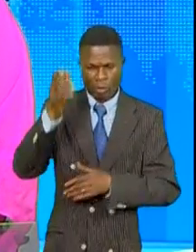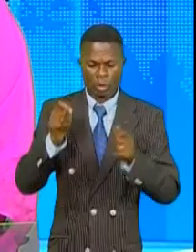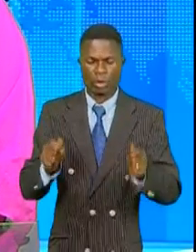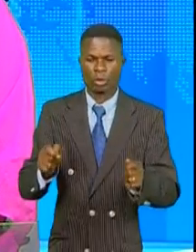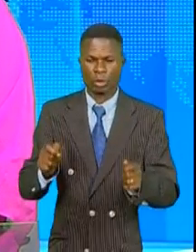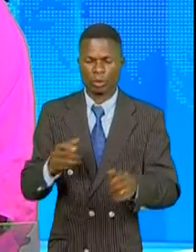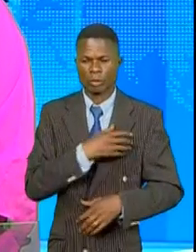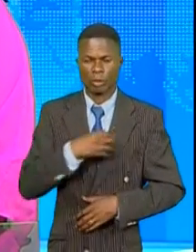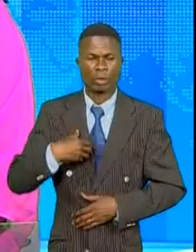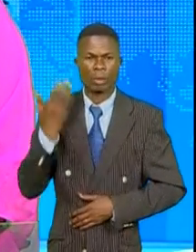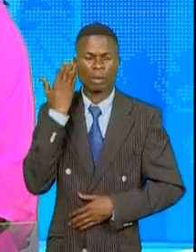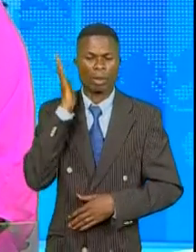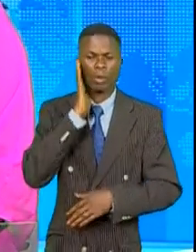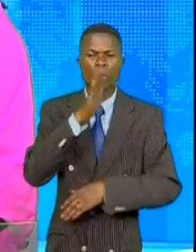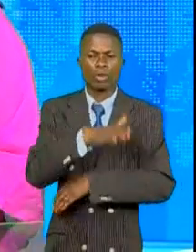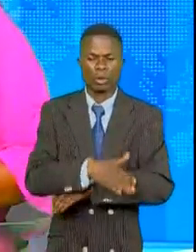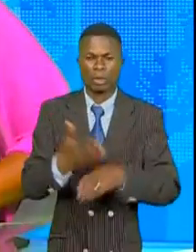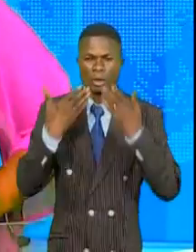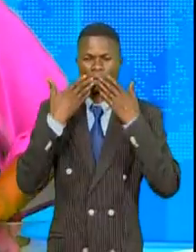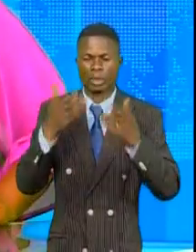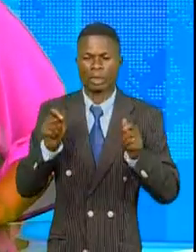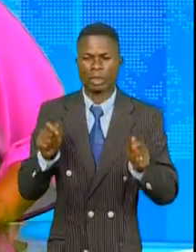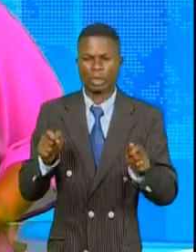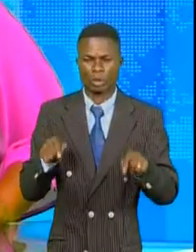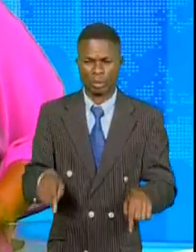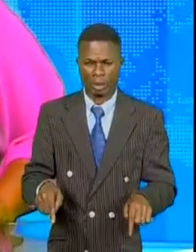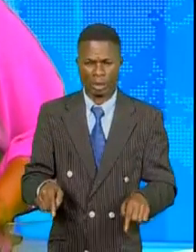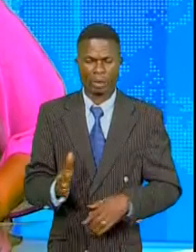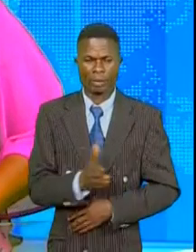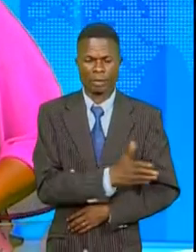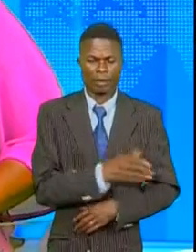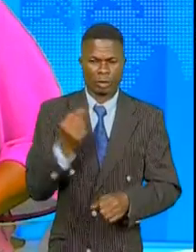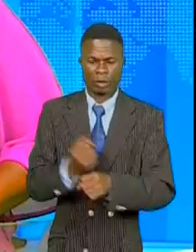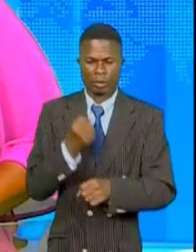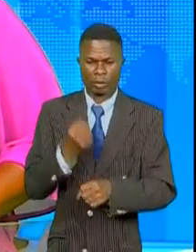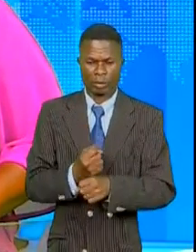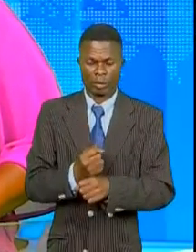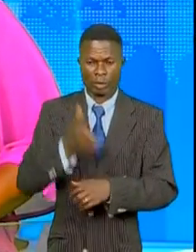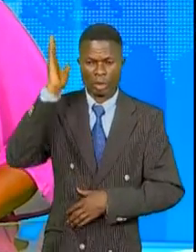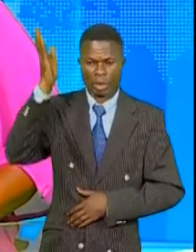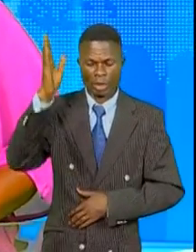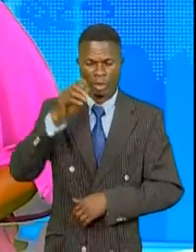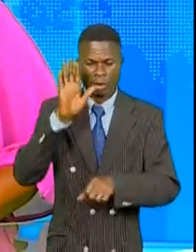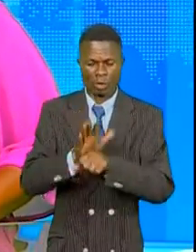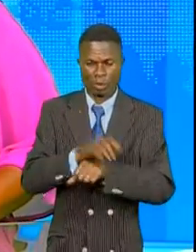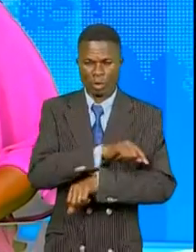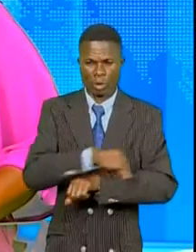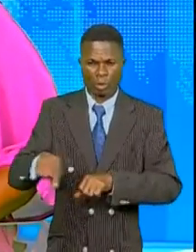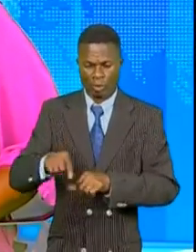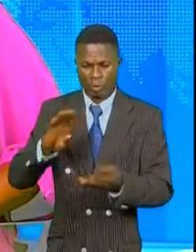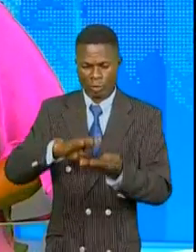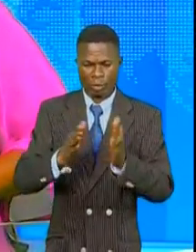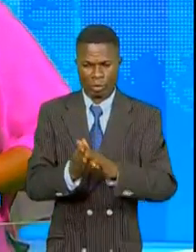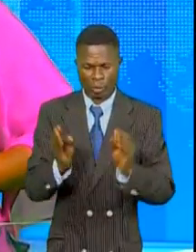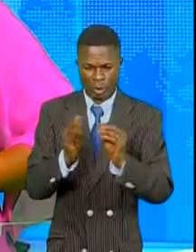madame monsieur bonsoir et bienvenue à ces journal les travaux de la conférence ministérielle sur les négociations